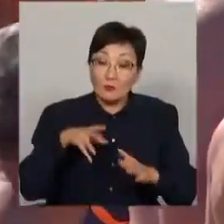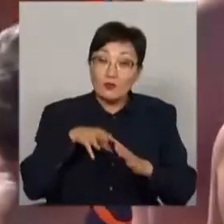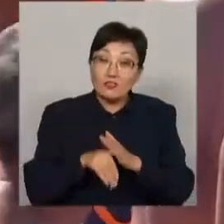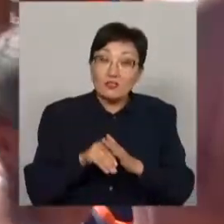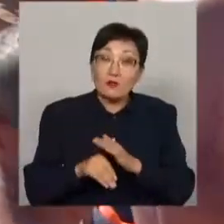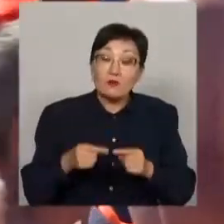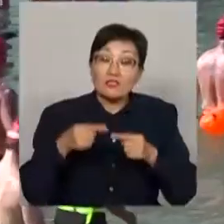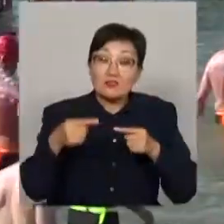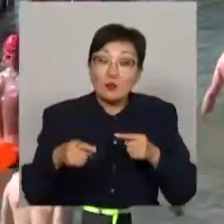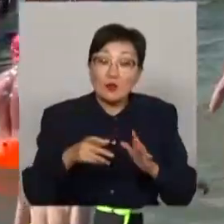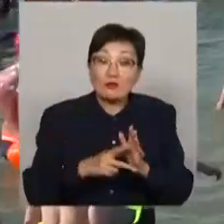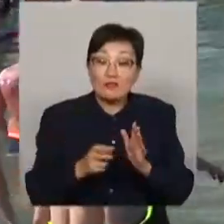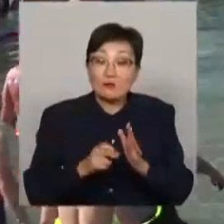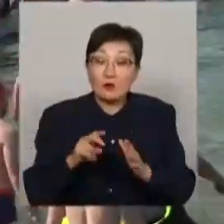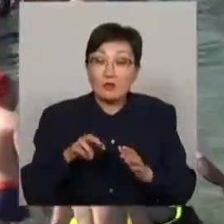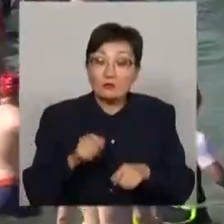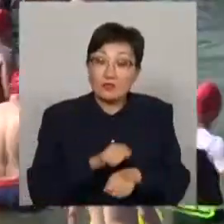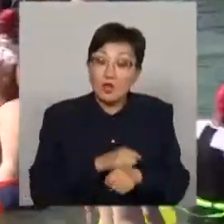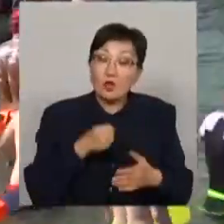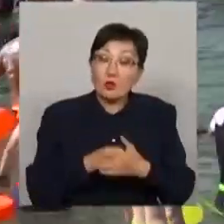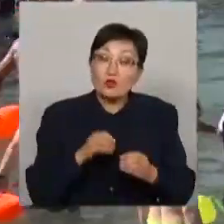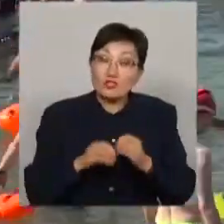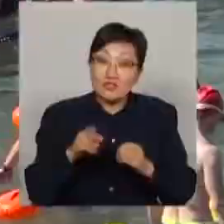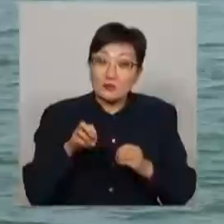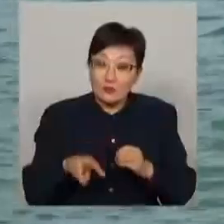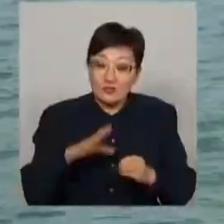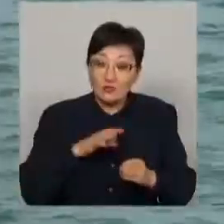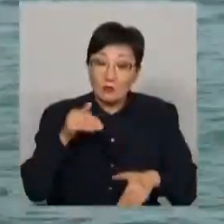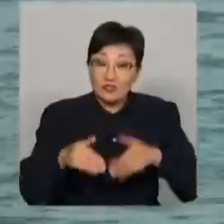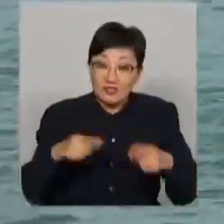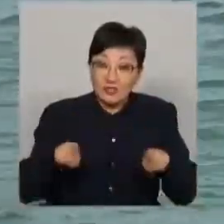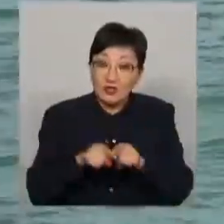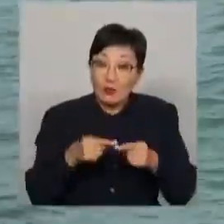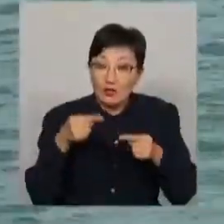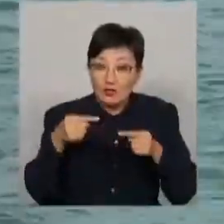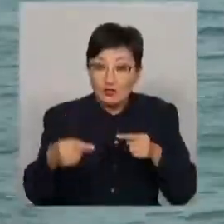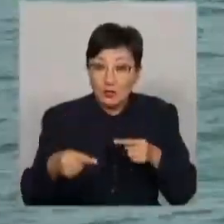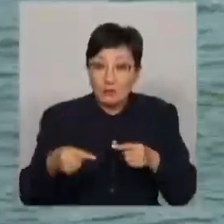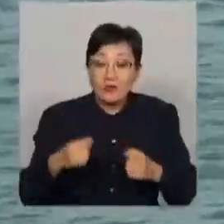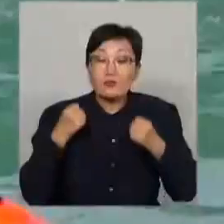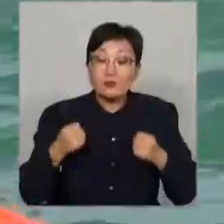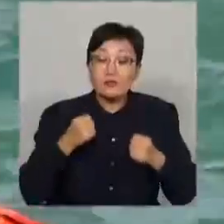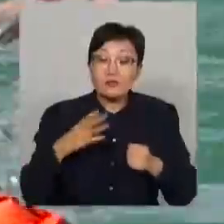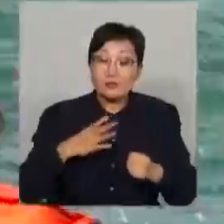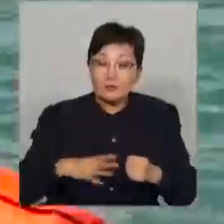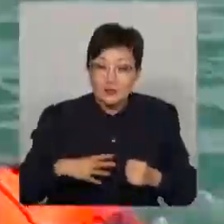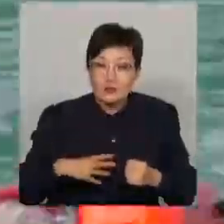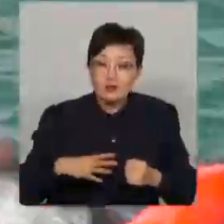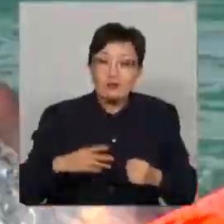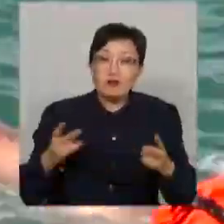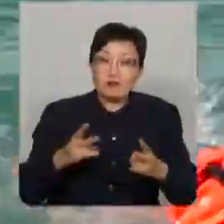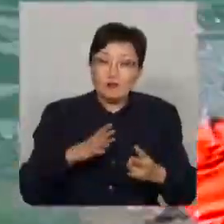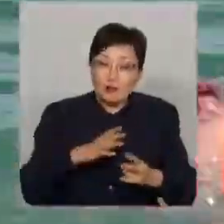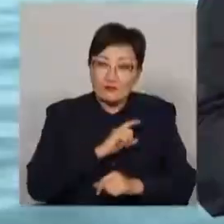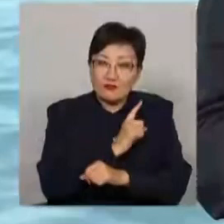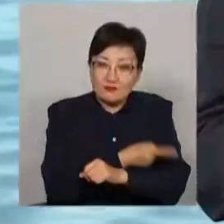состоялись на дистанциях от 800 метров до 10 километров. Чтобы проплыть такое расстояние, спортсменам пришлось выкладываться на полную